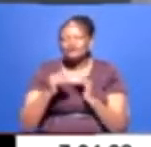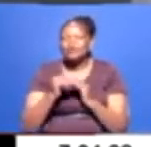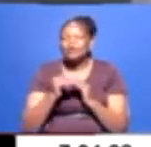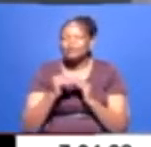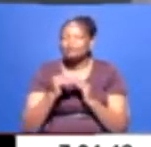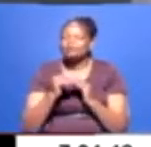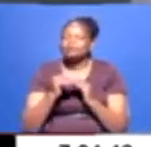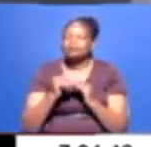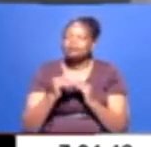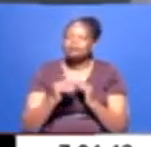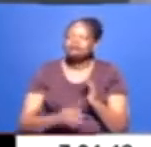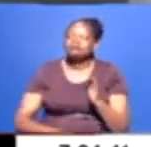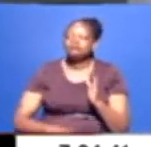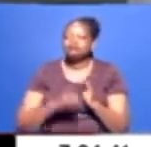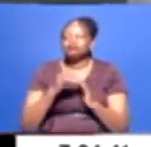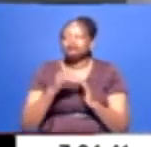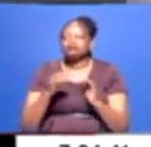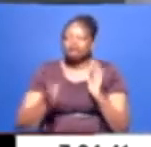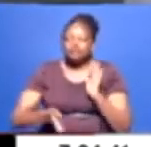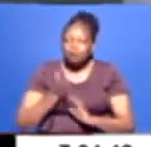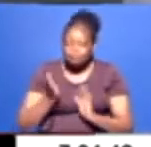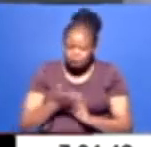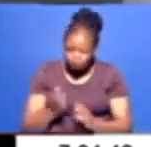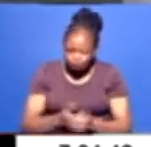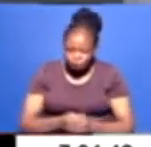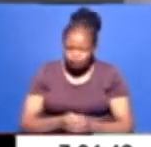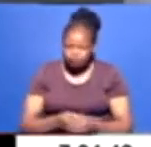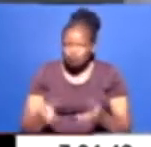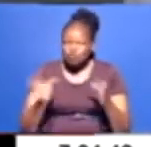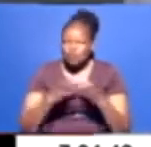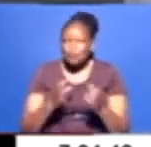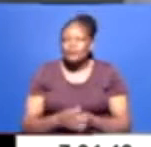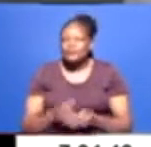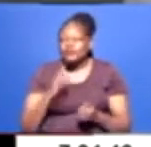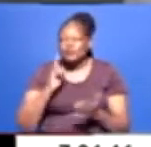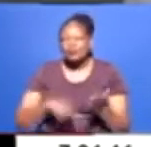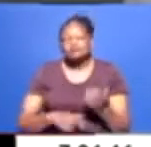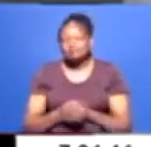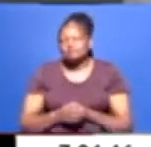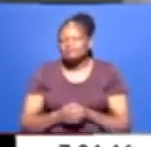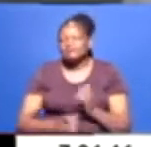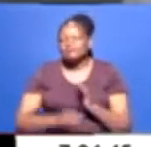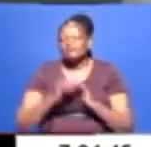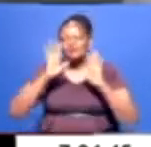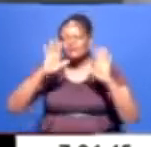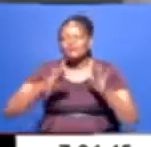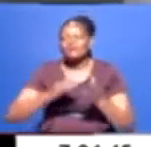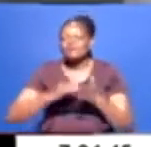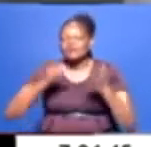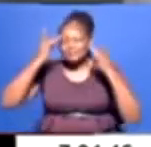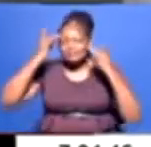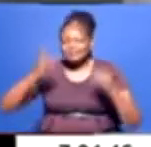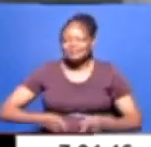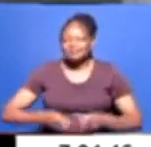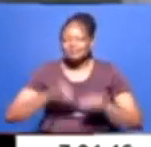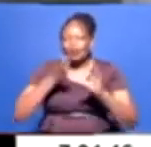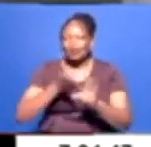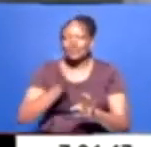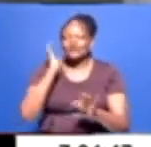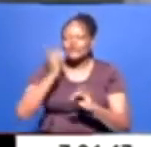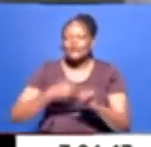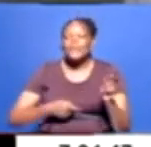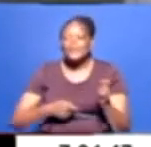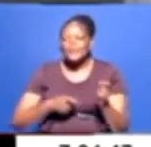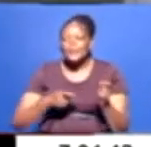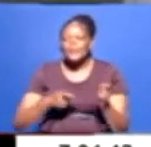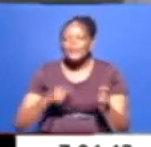to exercise their democratic right to vote is paramount. To this end, we have decided to break our ties with Azimio la